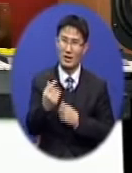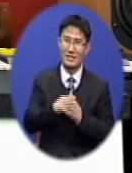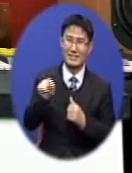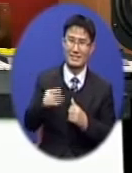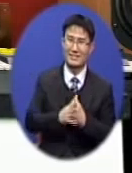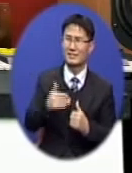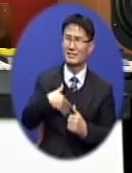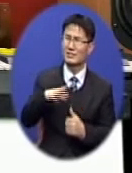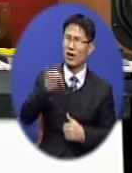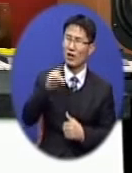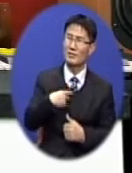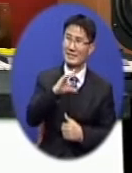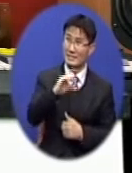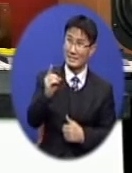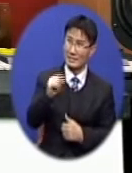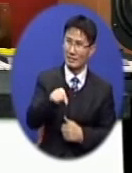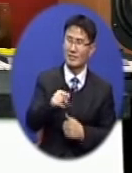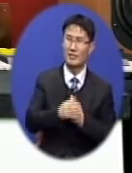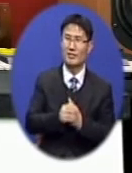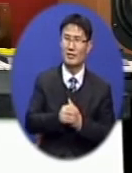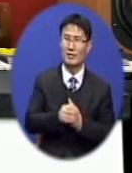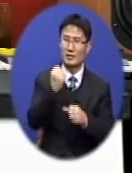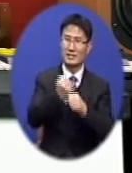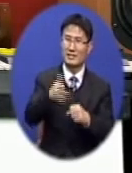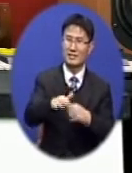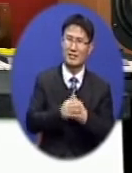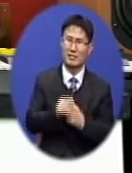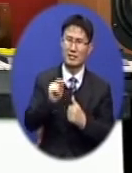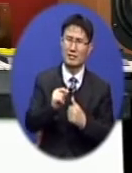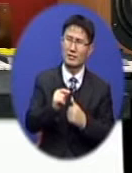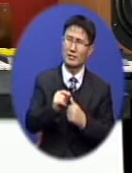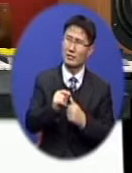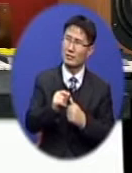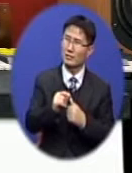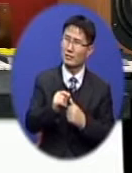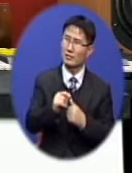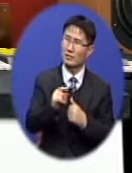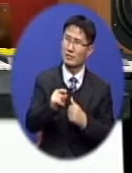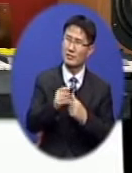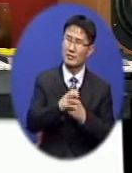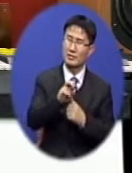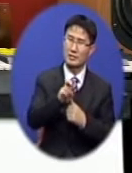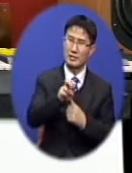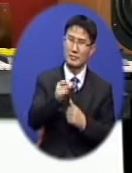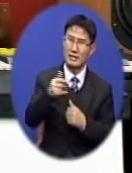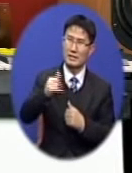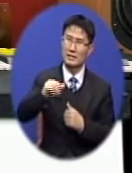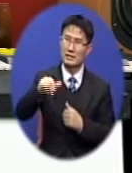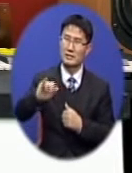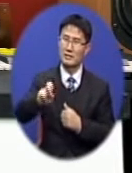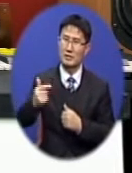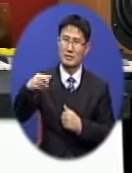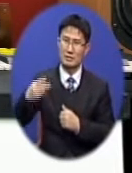이것도 사실 제가 처음에 CD를 내서 네. 앨범을 냈었는데 예, 좀 매니지먼트사하고의 어떤 계약이 좀